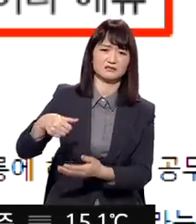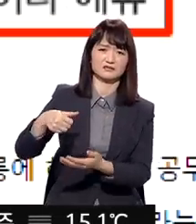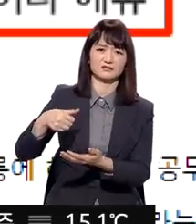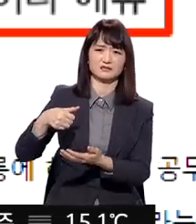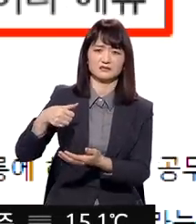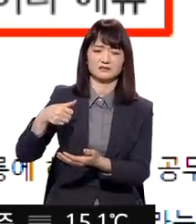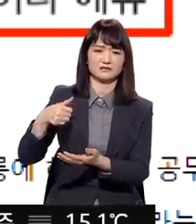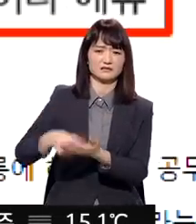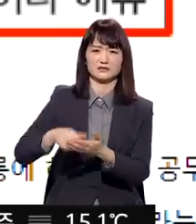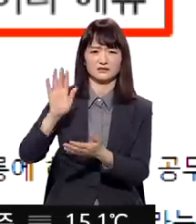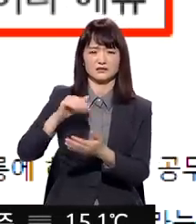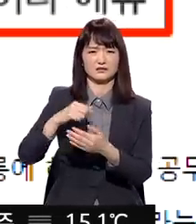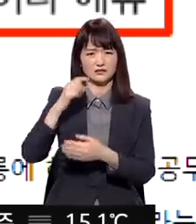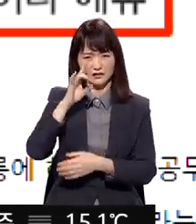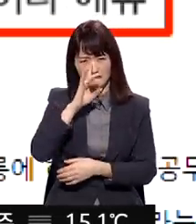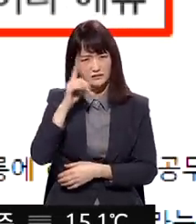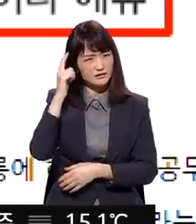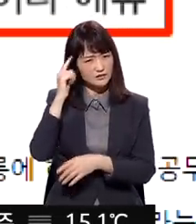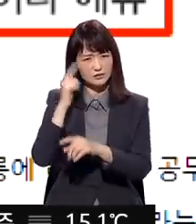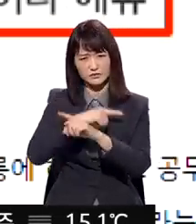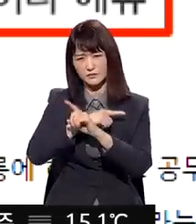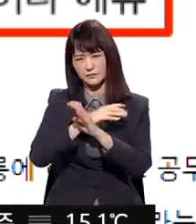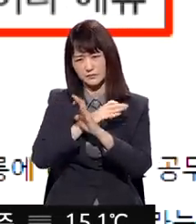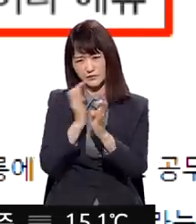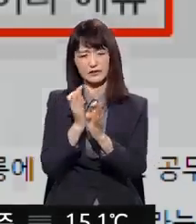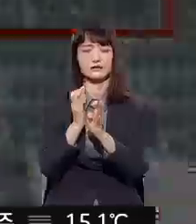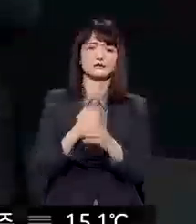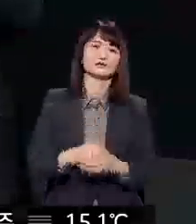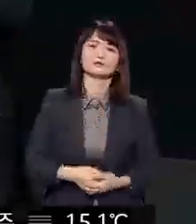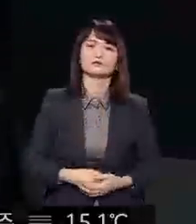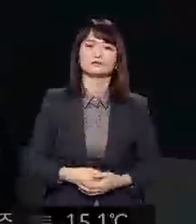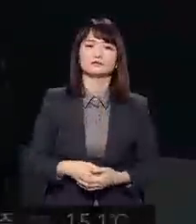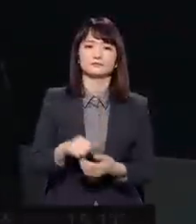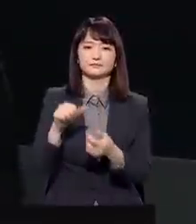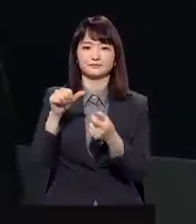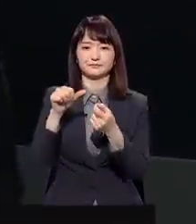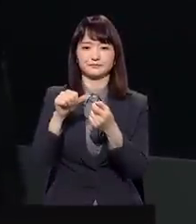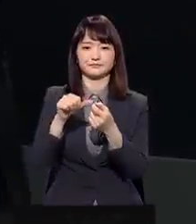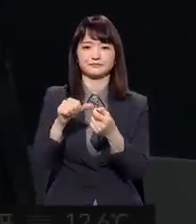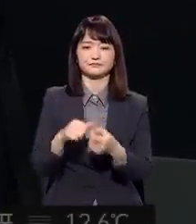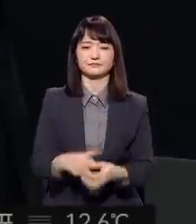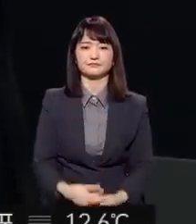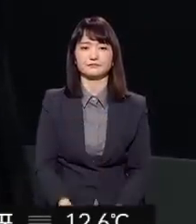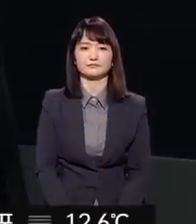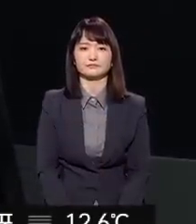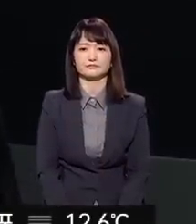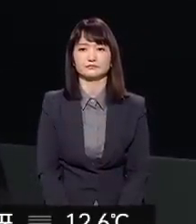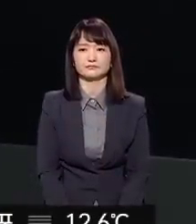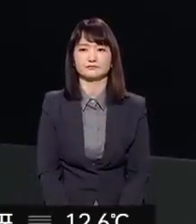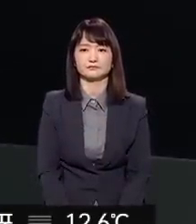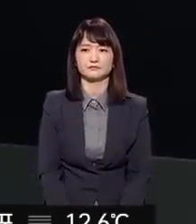안 돼요. 정신 좀 차리세요. 알겠습니다. 자, 다섯 번째 뉴스 이어가죠.